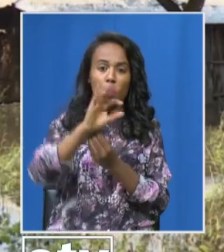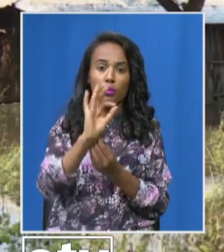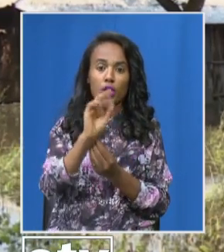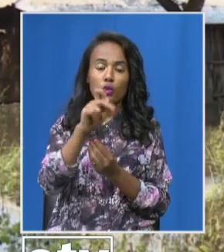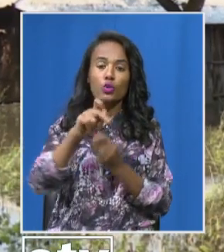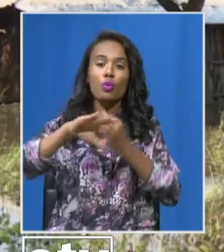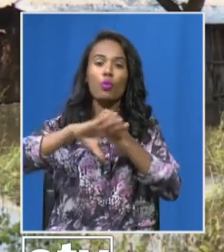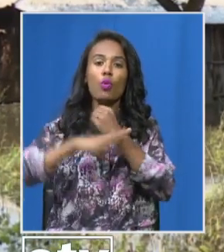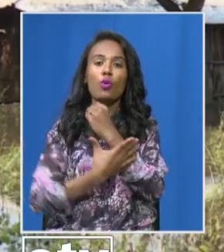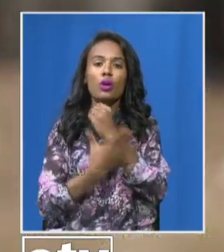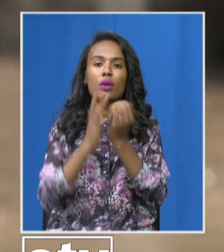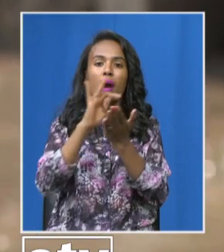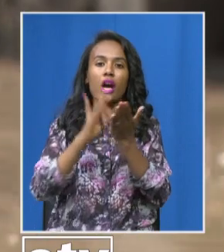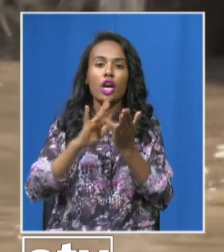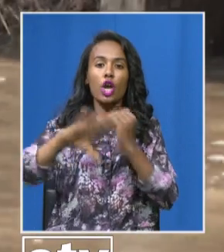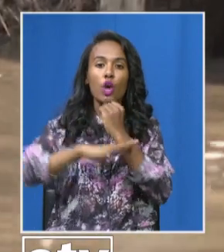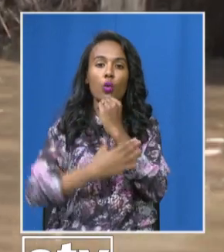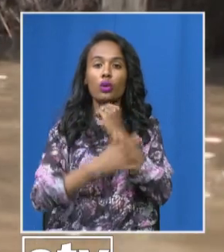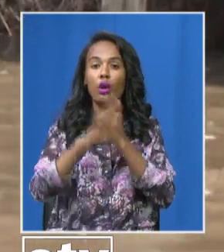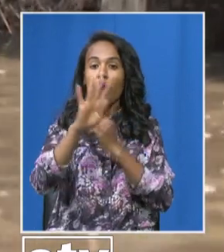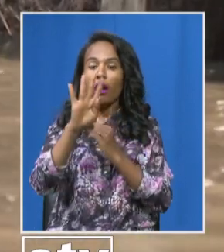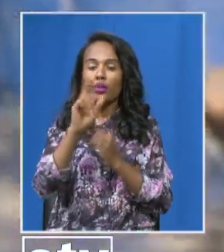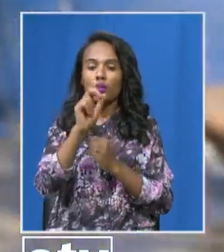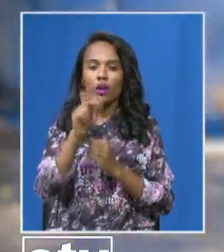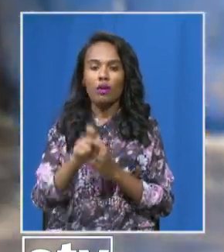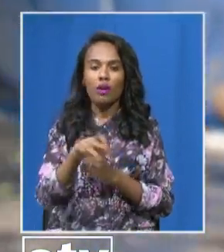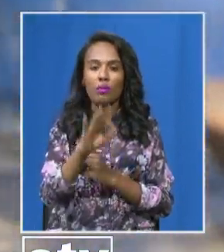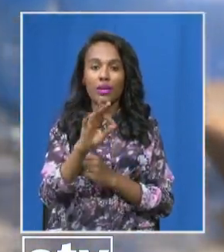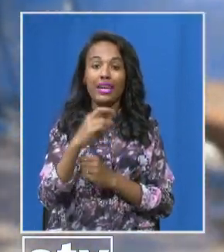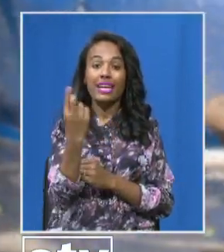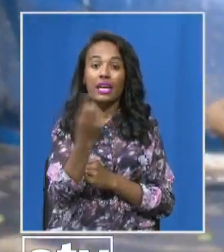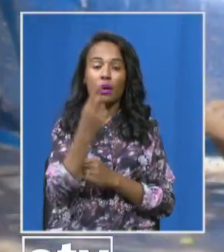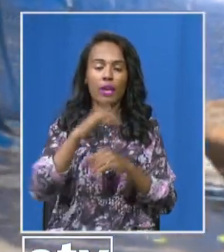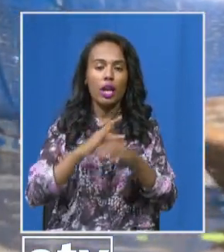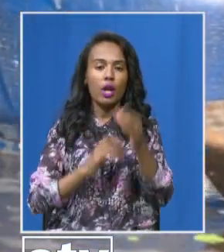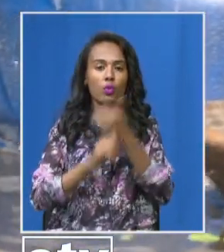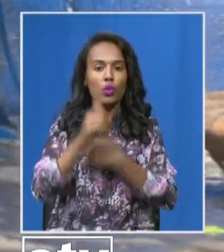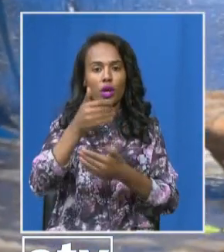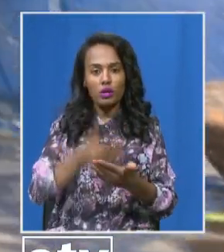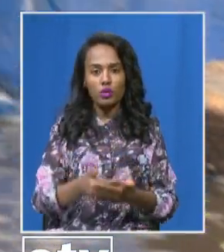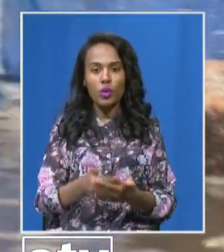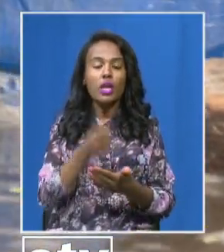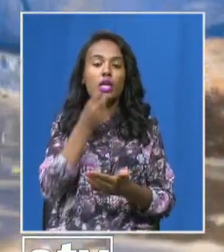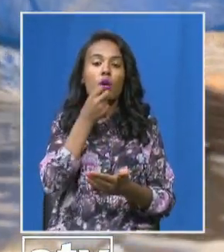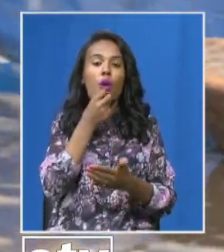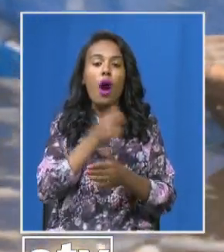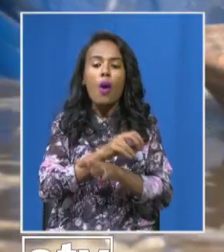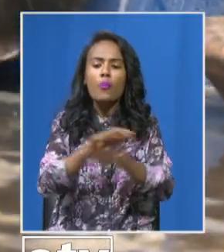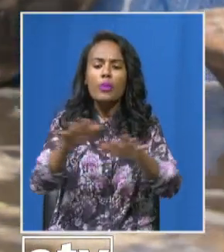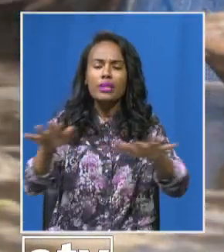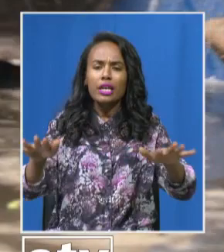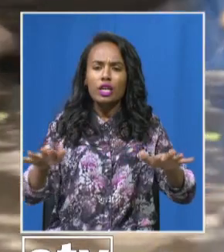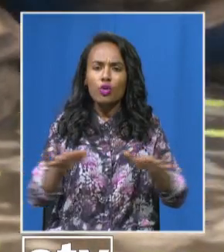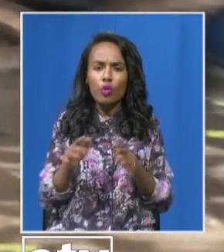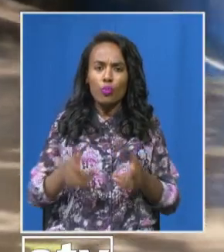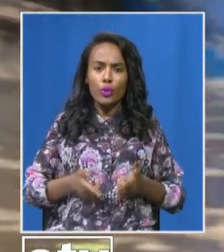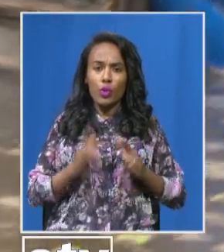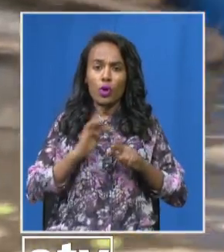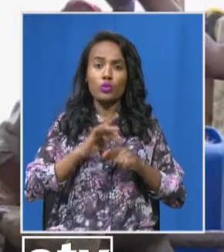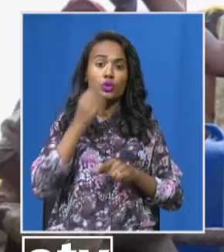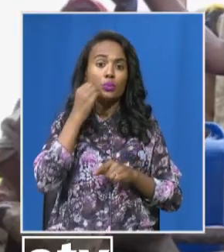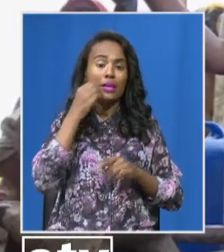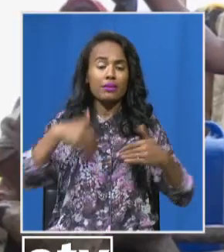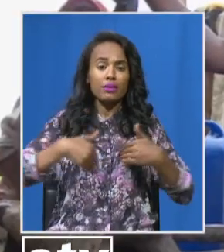የደቡብ ጎንደርና የማዕከላዊ ጎንደር አራት ወረዳዎች የሚገኙ ቀበሌዎች ላይ ጉዳት አድርሷል። የውሃ መጥለቅለቁ በነዋሪዎች ህይወት፣